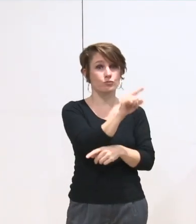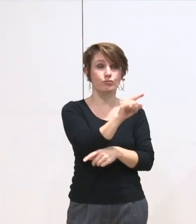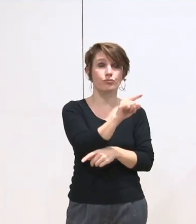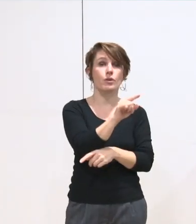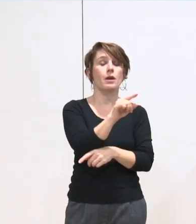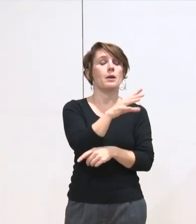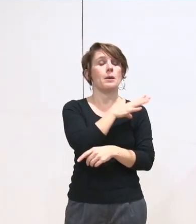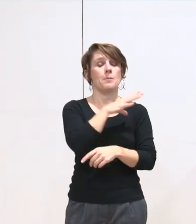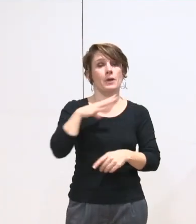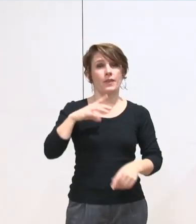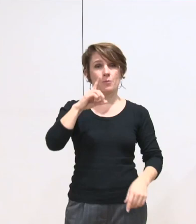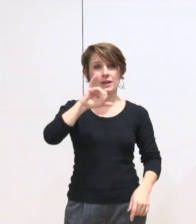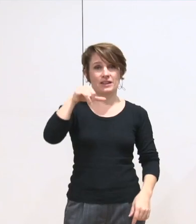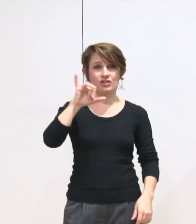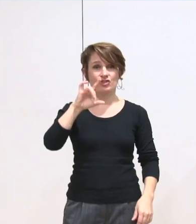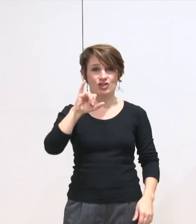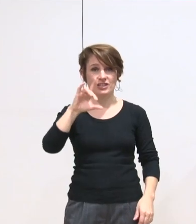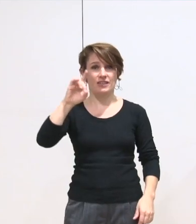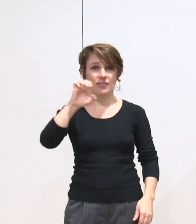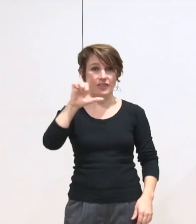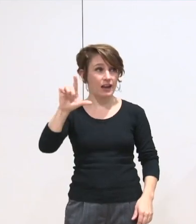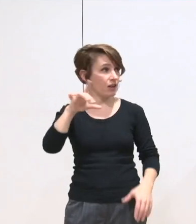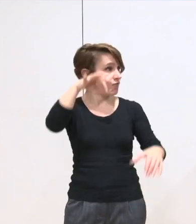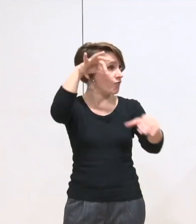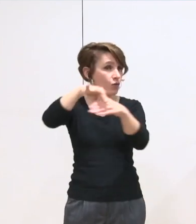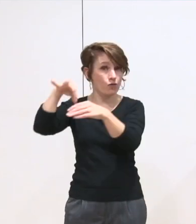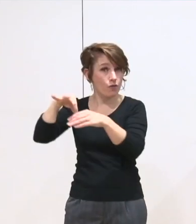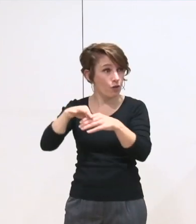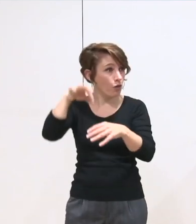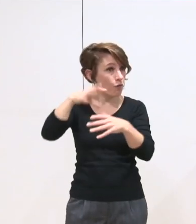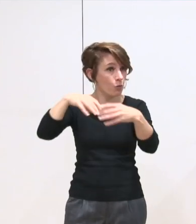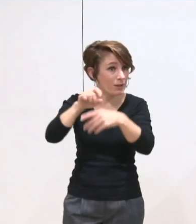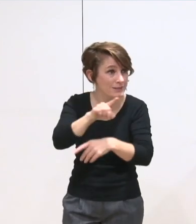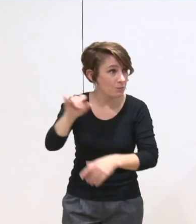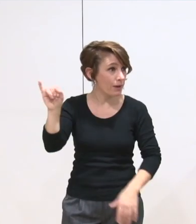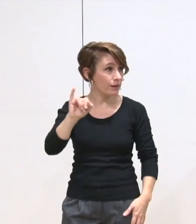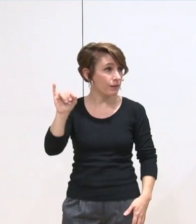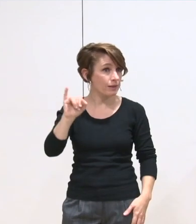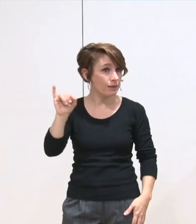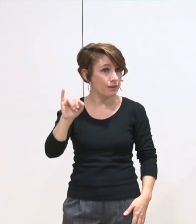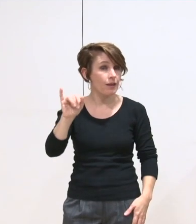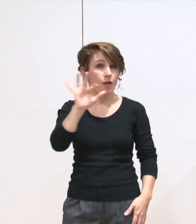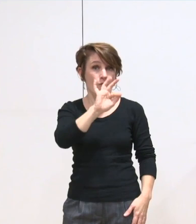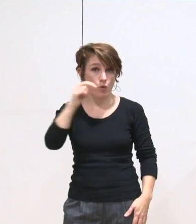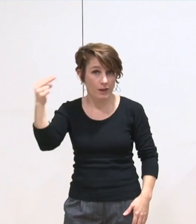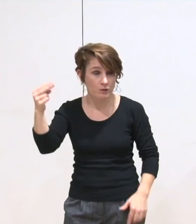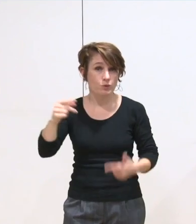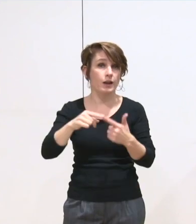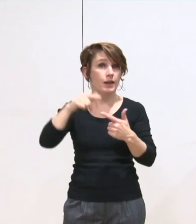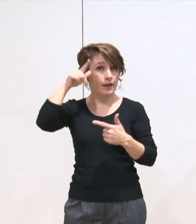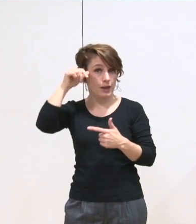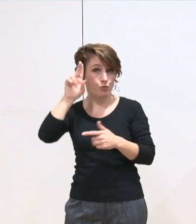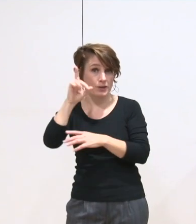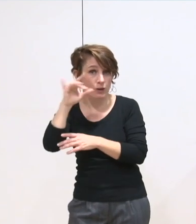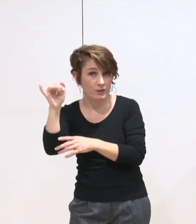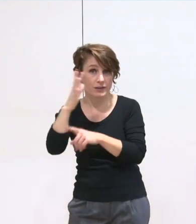Salima Djidel. Je mets cette proposition aux voix. Qui ne prend pas part au vote? Le Front National, les Républicains, UDI,